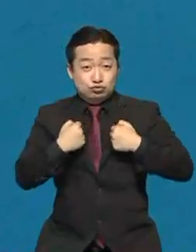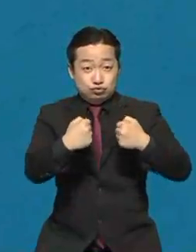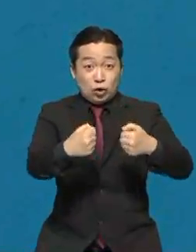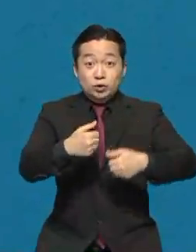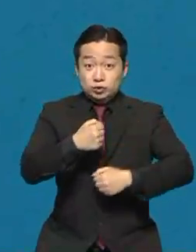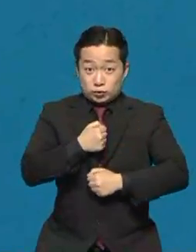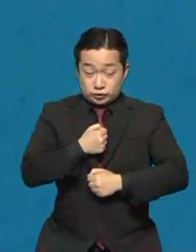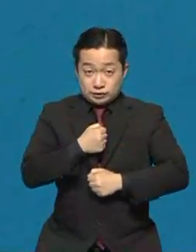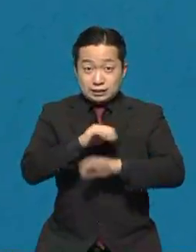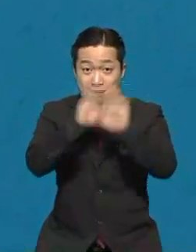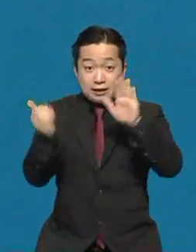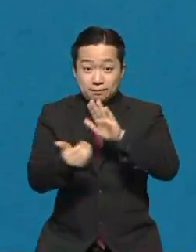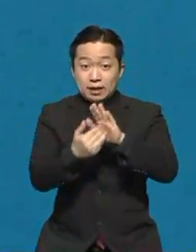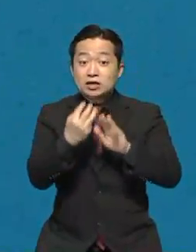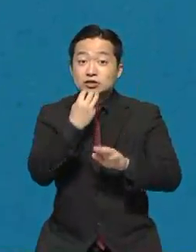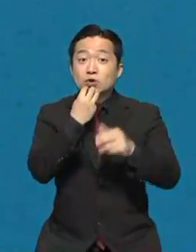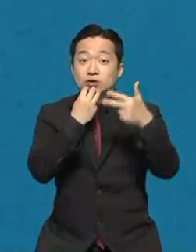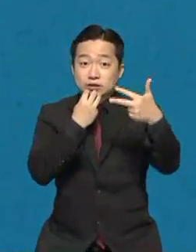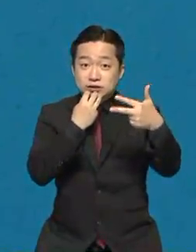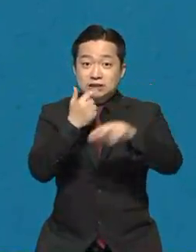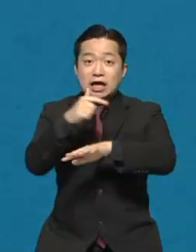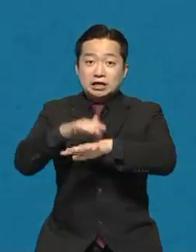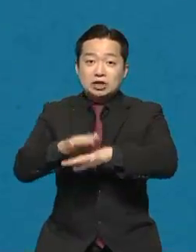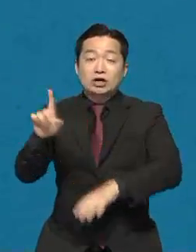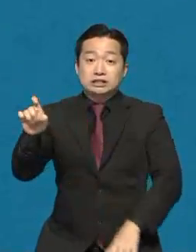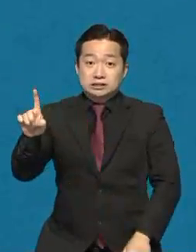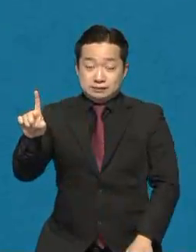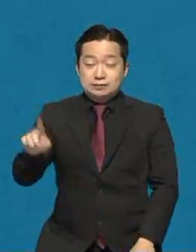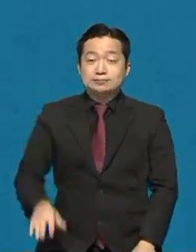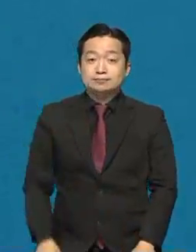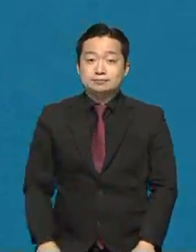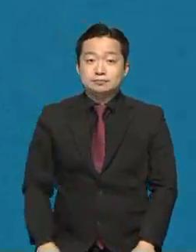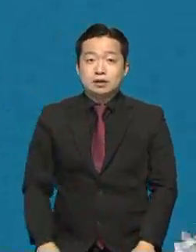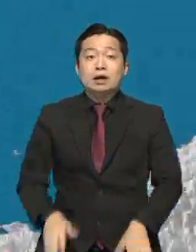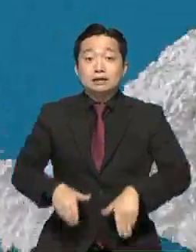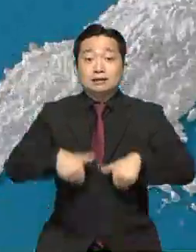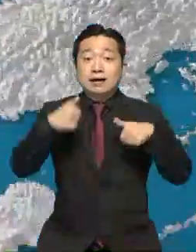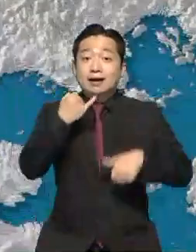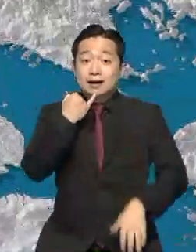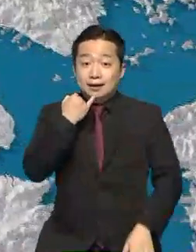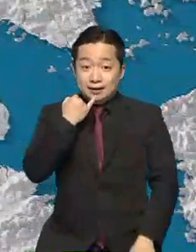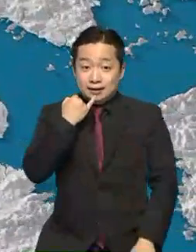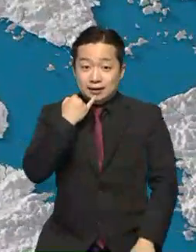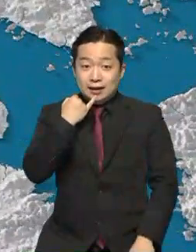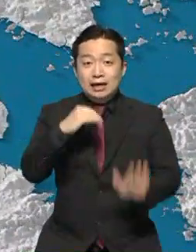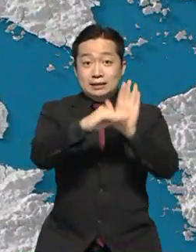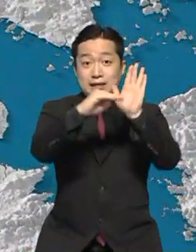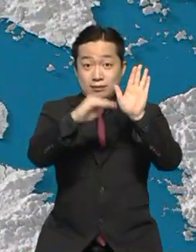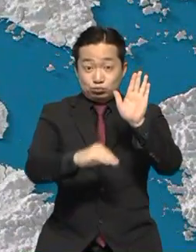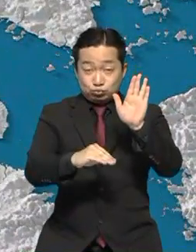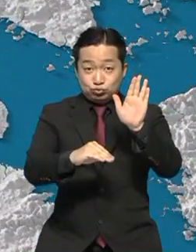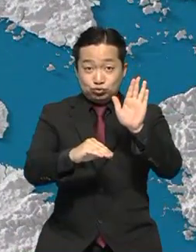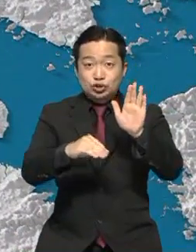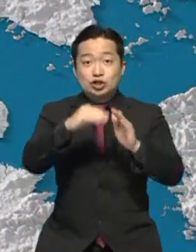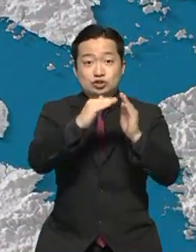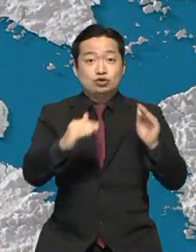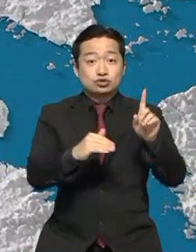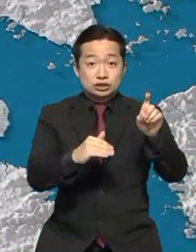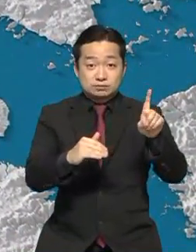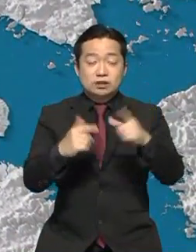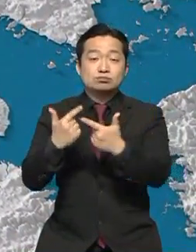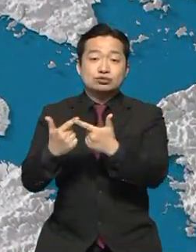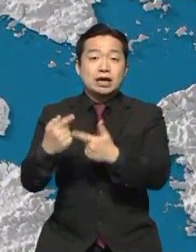좋겠습니다. 낮 최고 기온은 서울이 7도, 대전이 11도까지 오르면서 온화하겠고요. 남부지방도 낮 기온 전주가 11도,